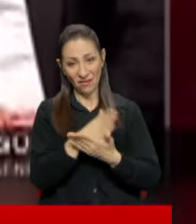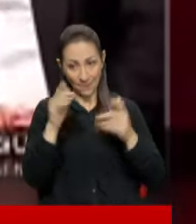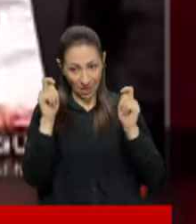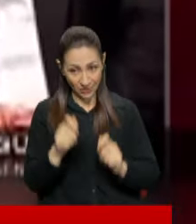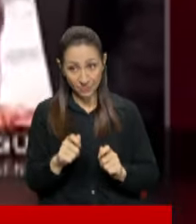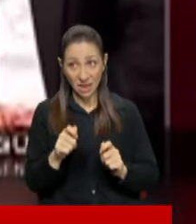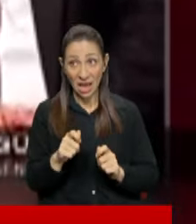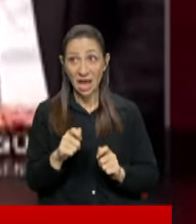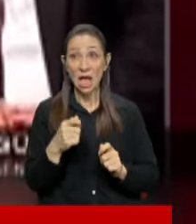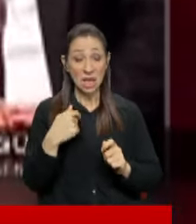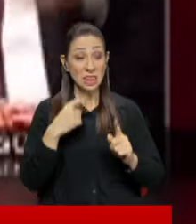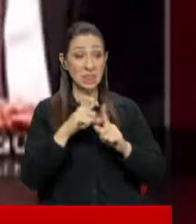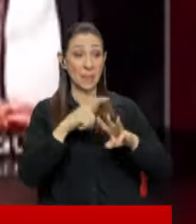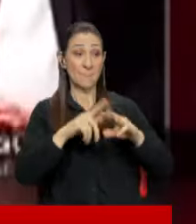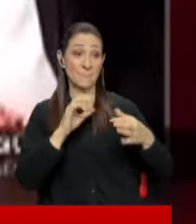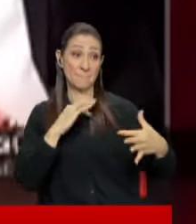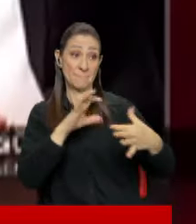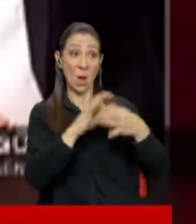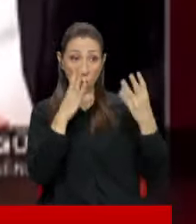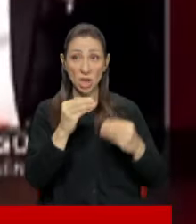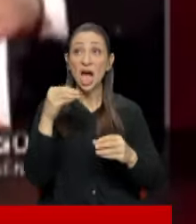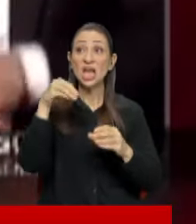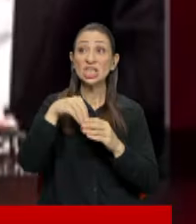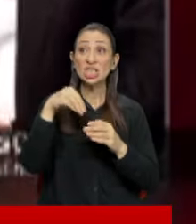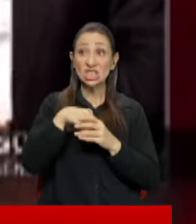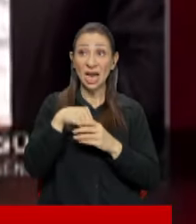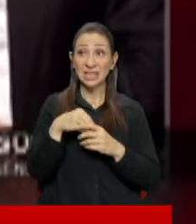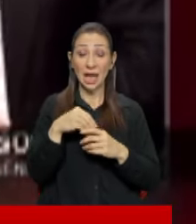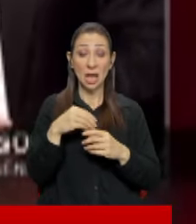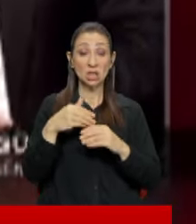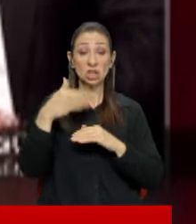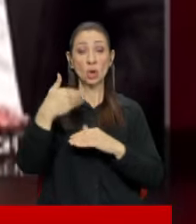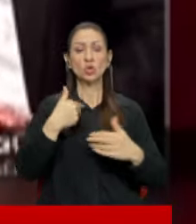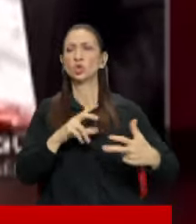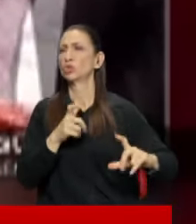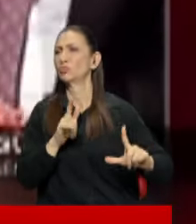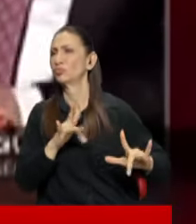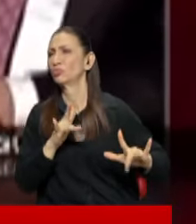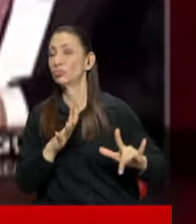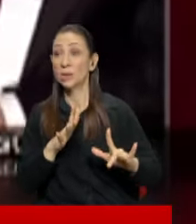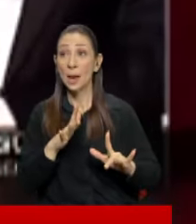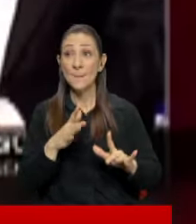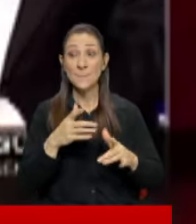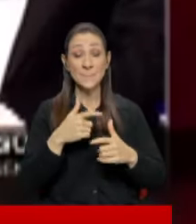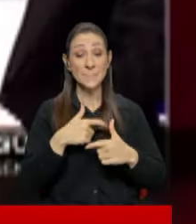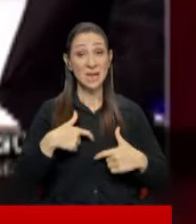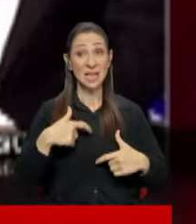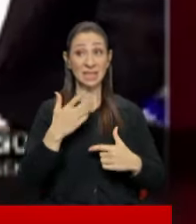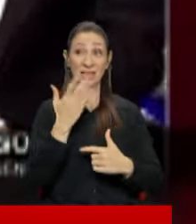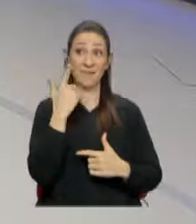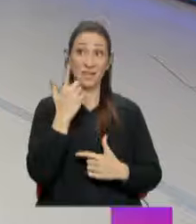sürdürdüğümde demleniyor oluyor. İçeride bunları yapıp dışarıda küsüz diye sahtekarlık yapanlar milliyetçi